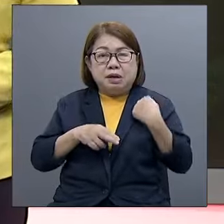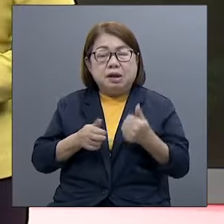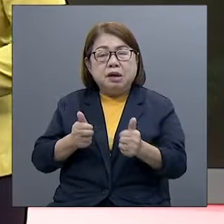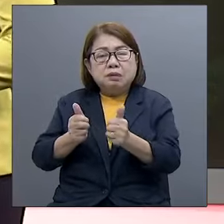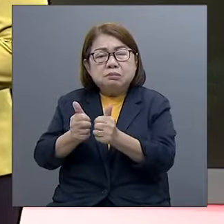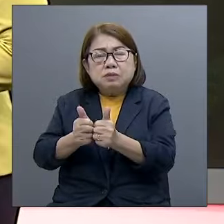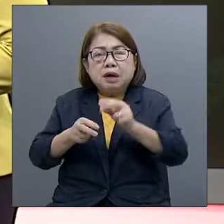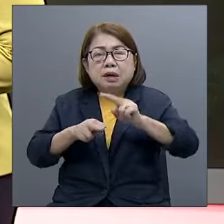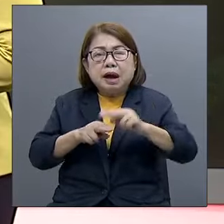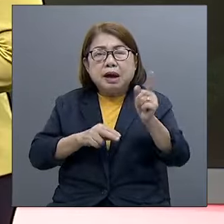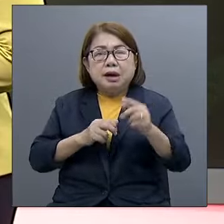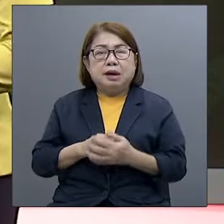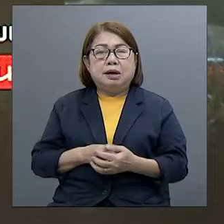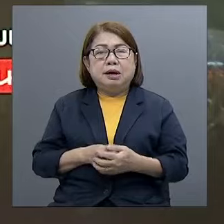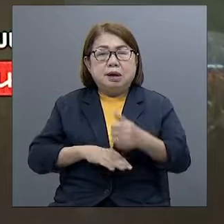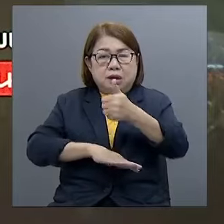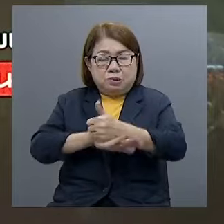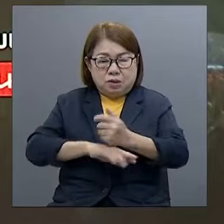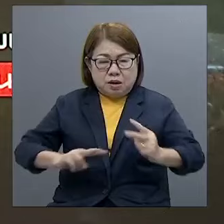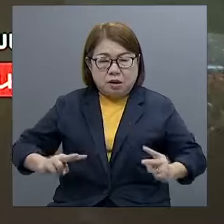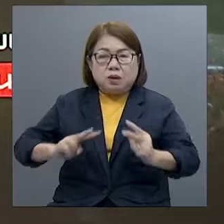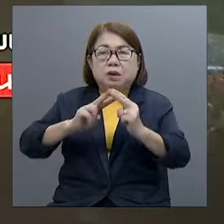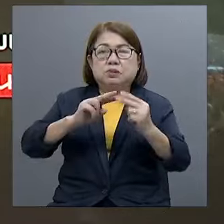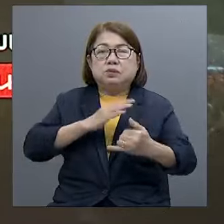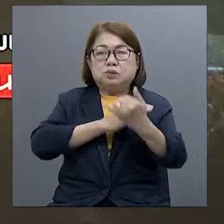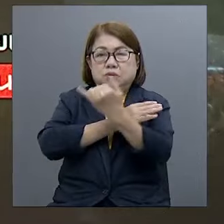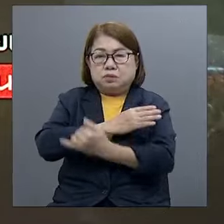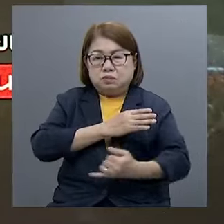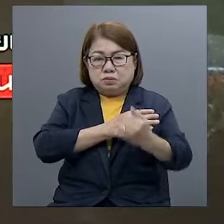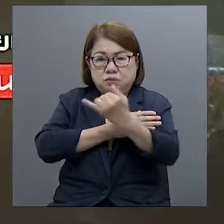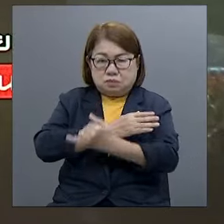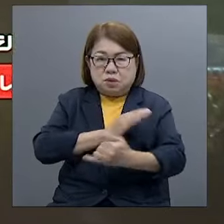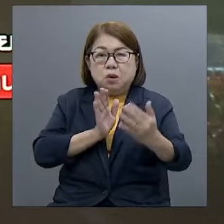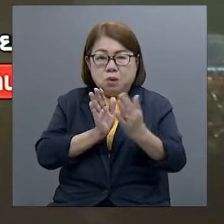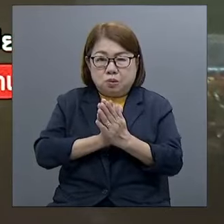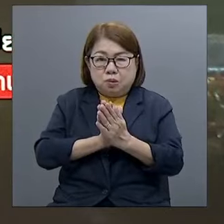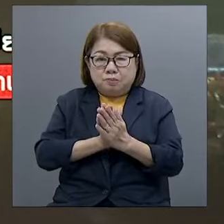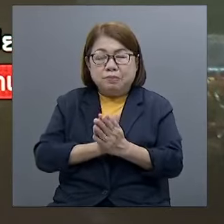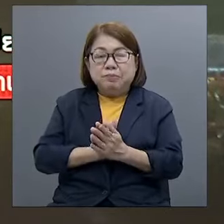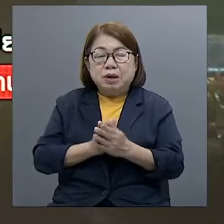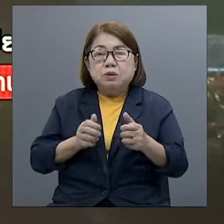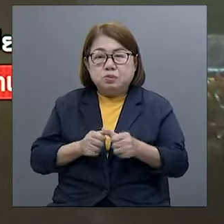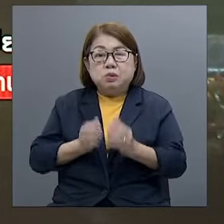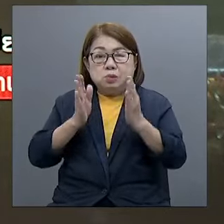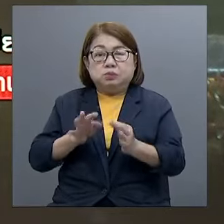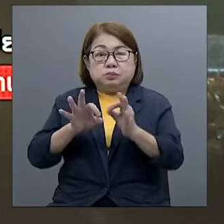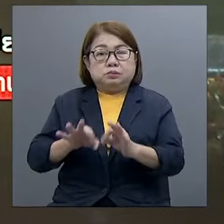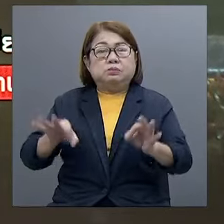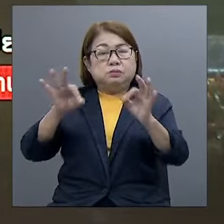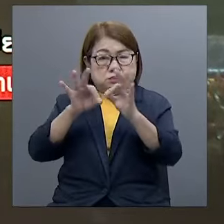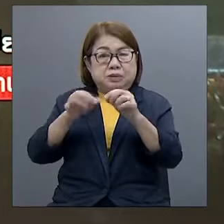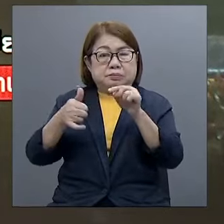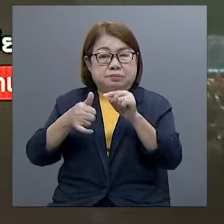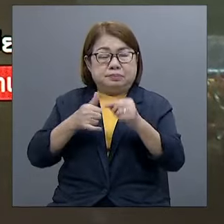นั่นคือฮอสเซนอามีอับดุลลาฮียนรัฐมนตรีต่างประเทศอิหร่านก็เป็นผู้ที่มีบทบาทสำคัญอย่างยิ่งนะคะ